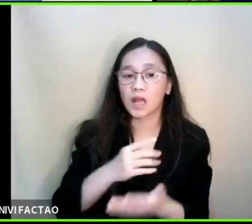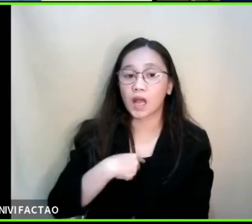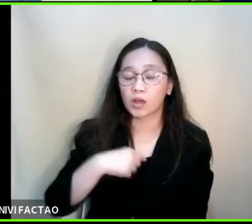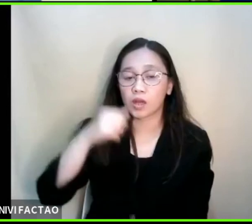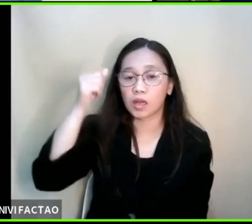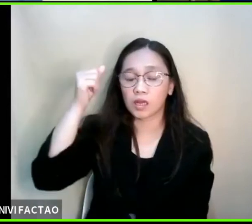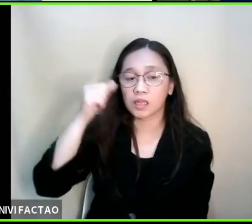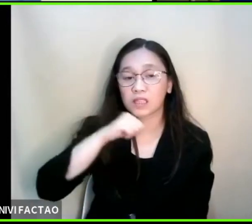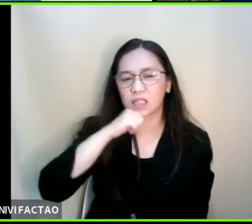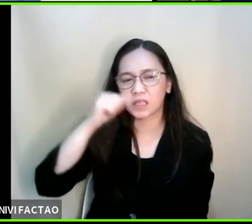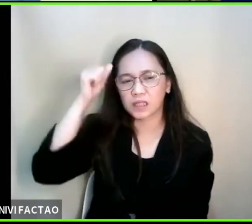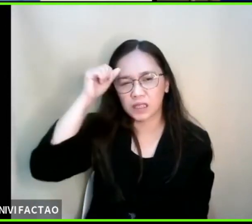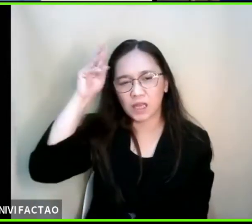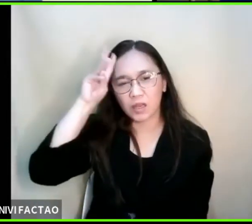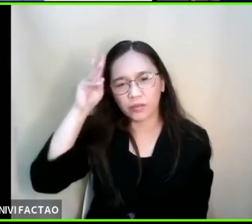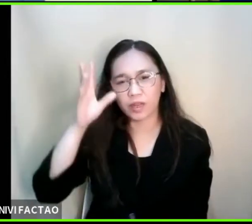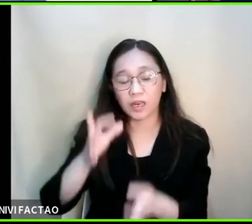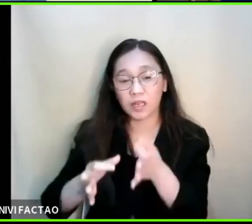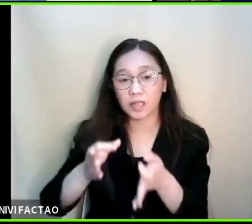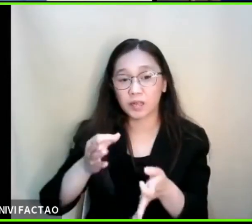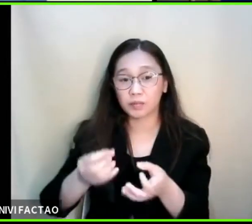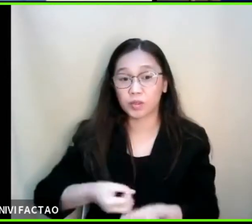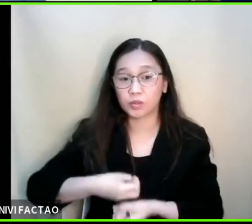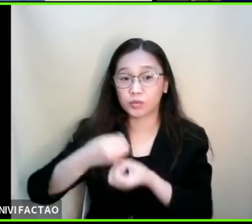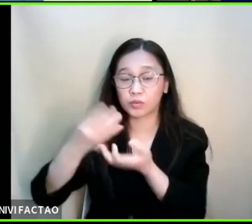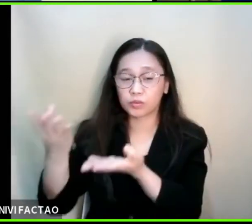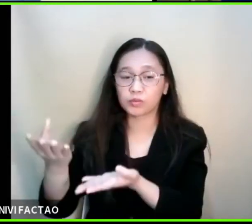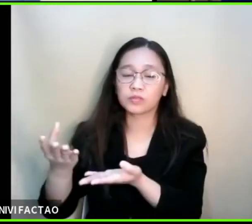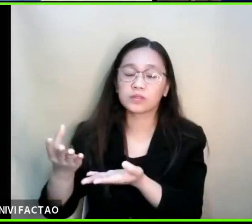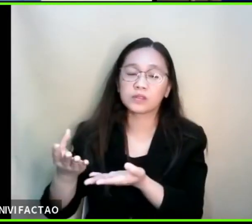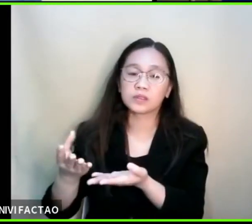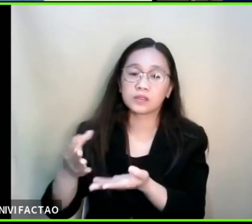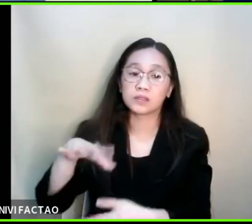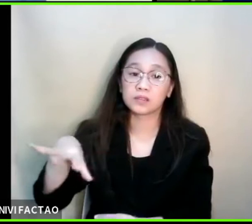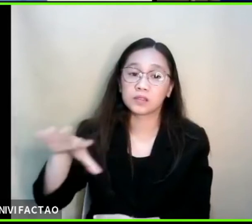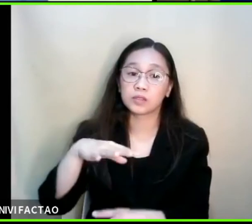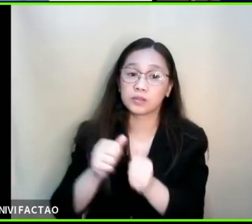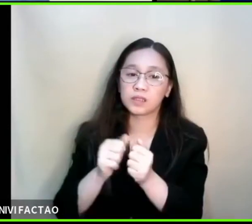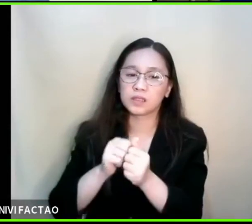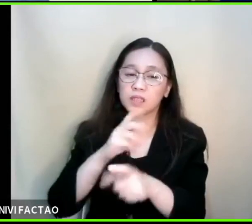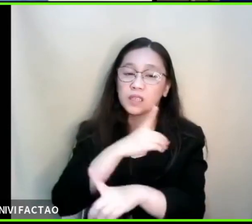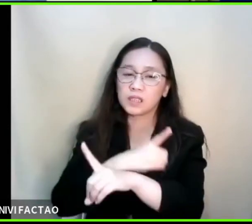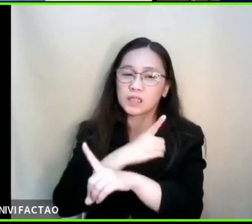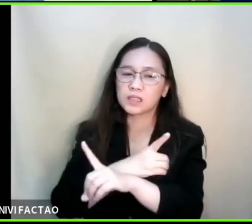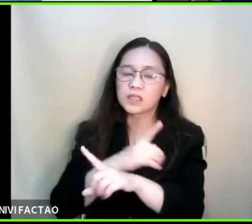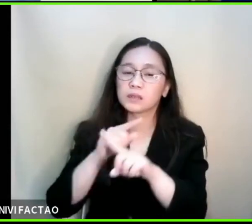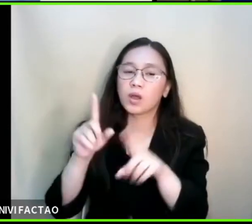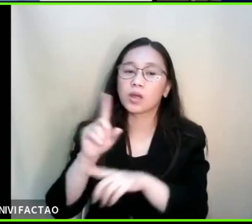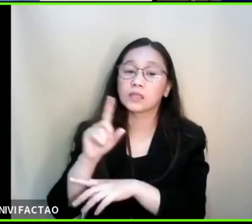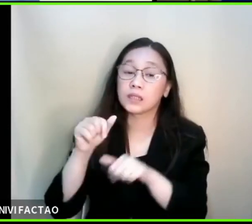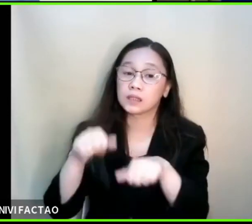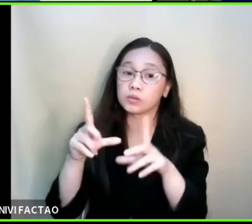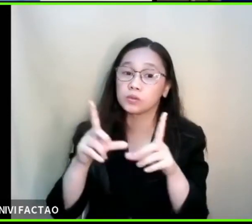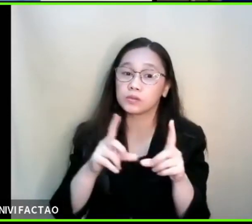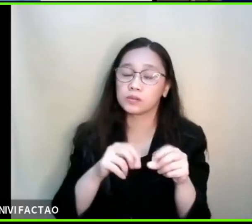if they are offering it to special needs, to those with disabilities, no. But what we can do